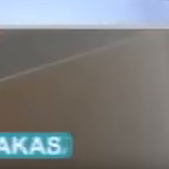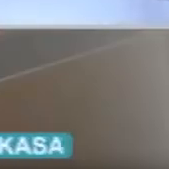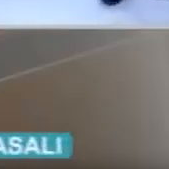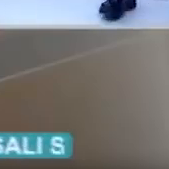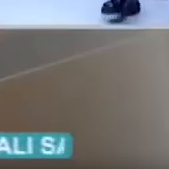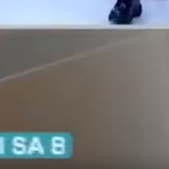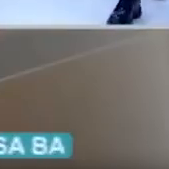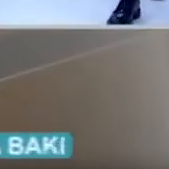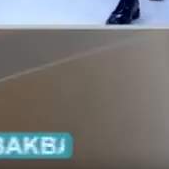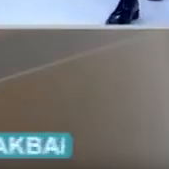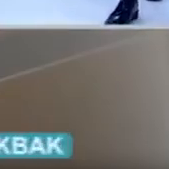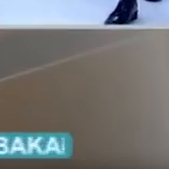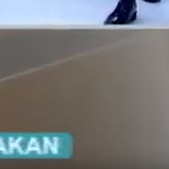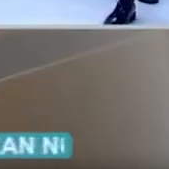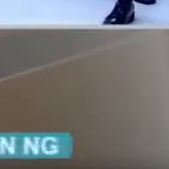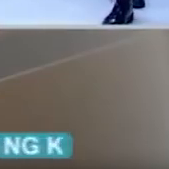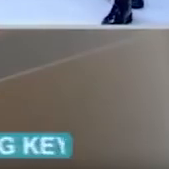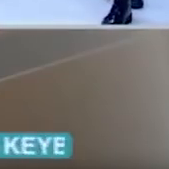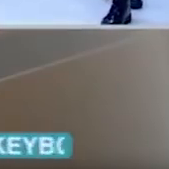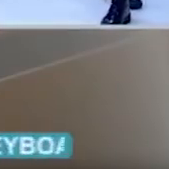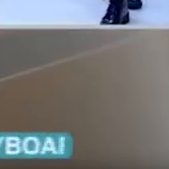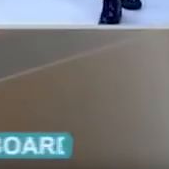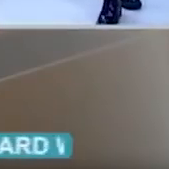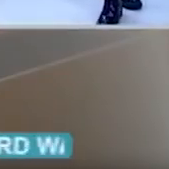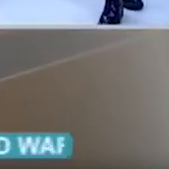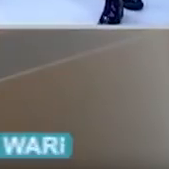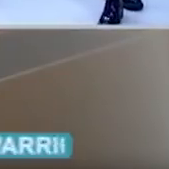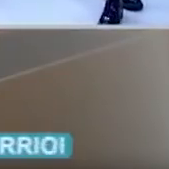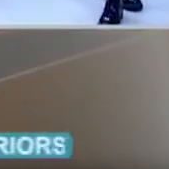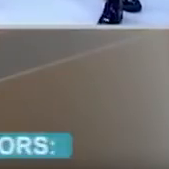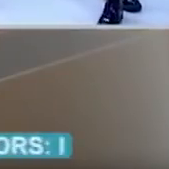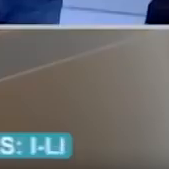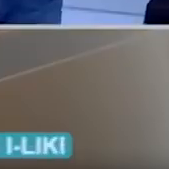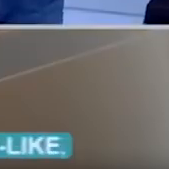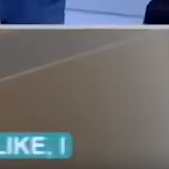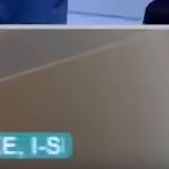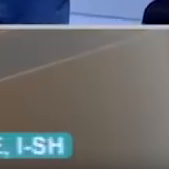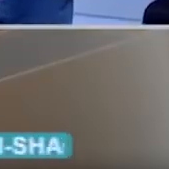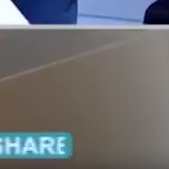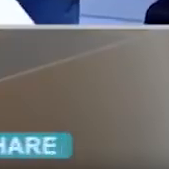Talaga kaya, Idol? And I concede. And the winner goes to